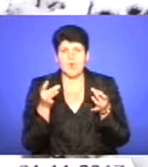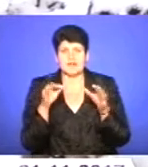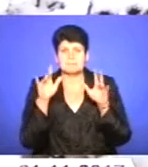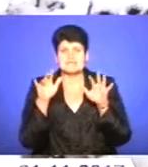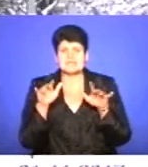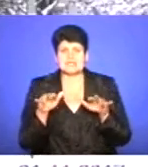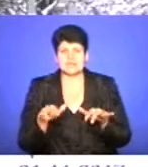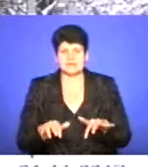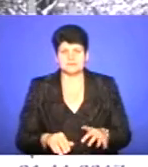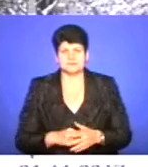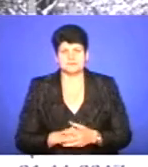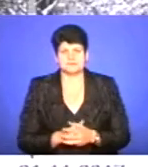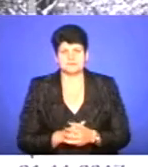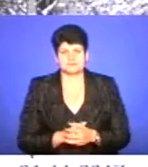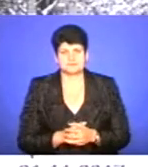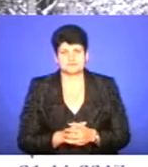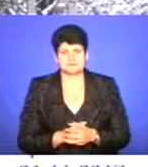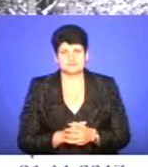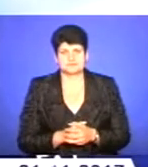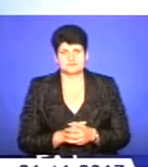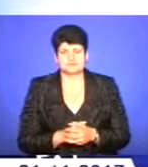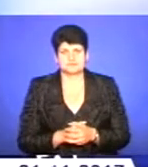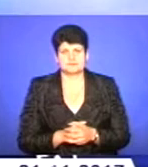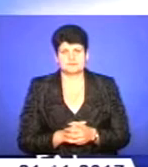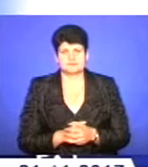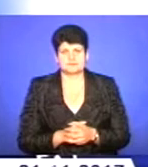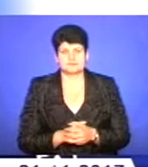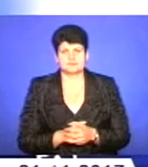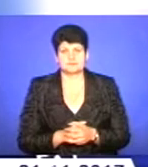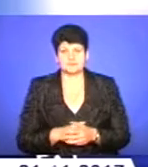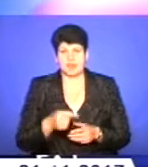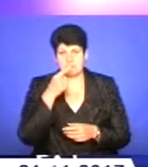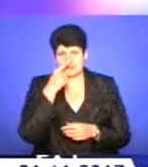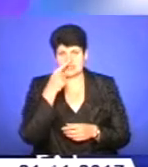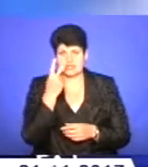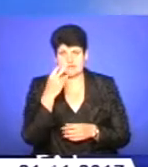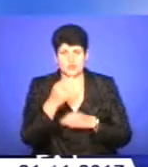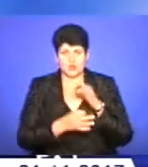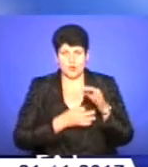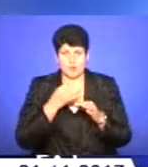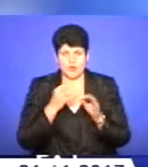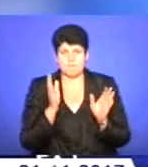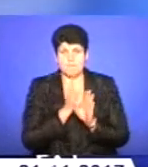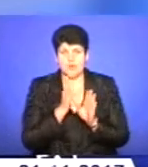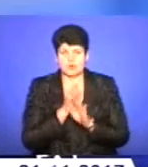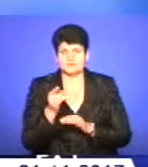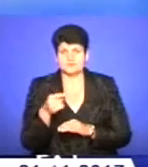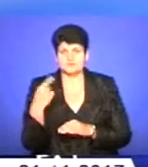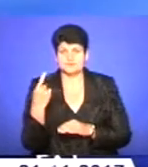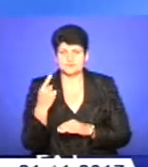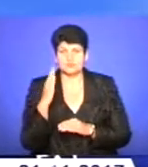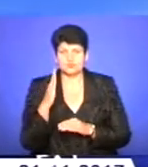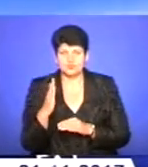це – телефоном метеоролог Оксана Софінська. Найближчі дві доби погода на Тернопільщині